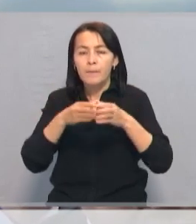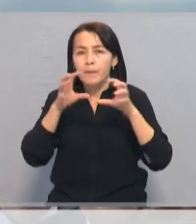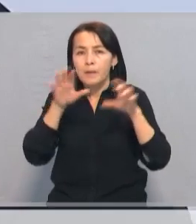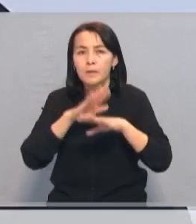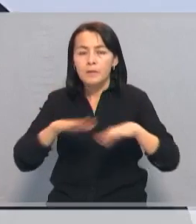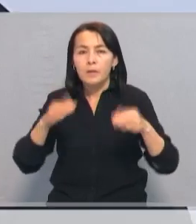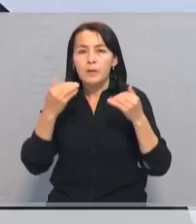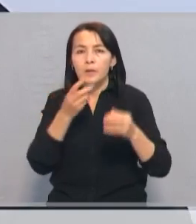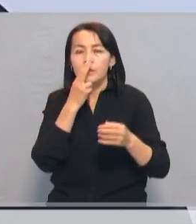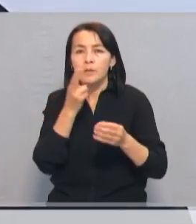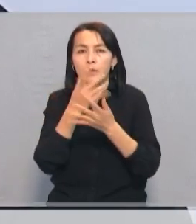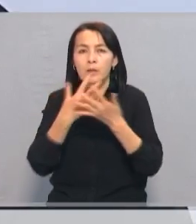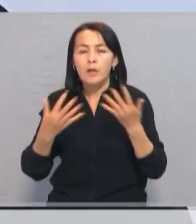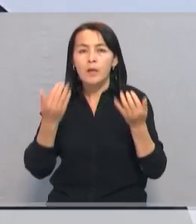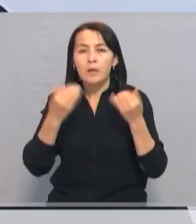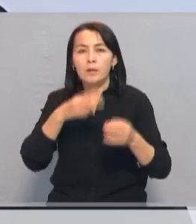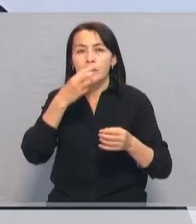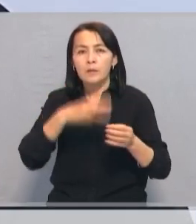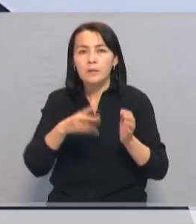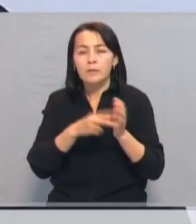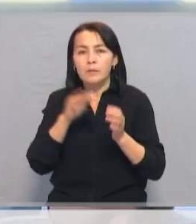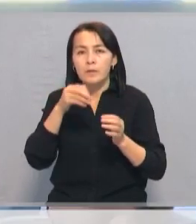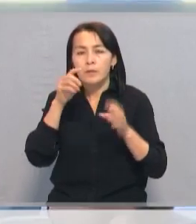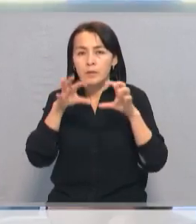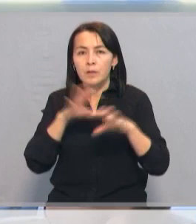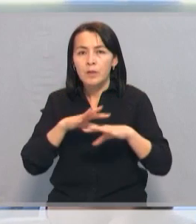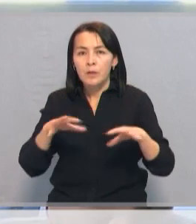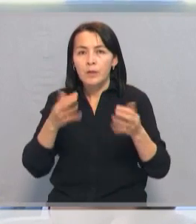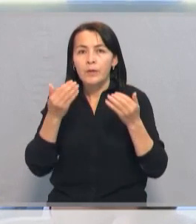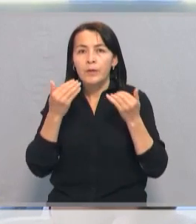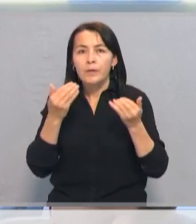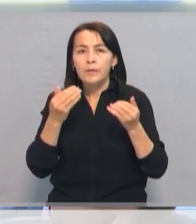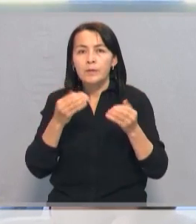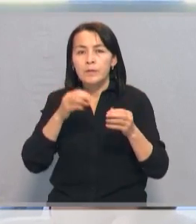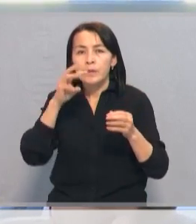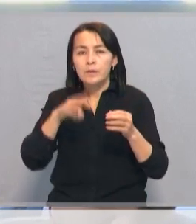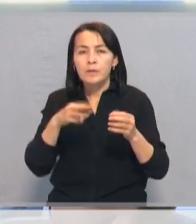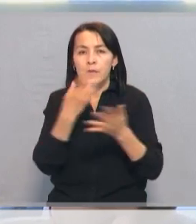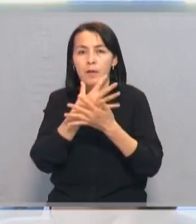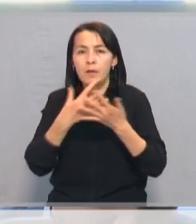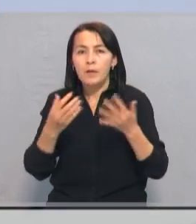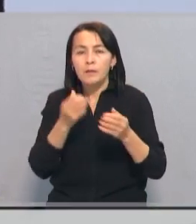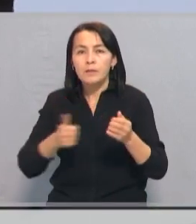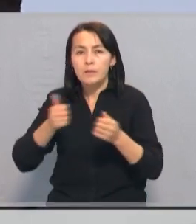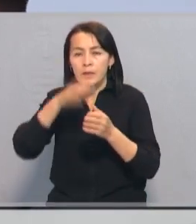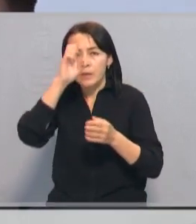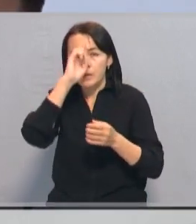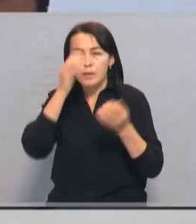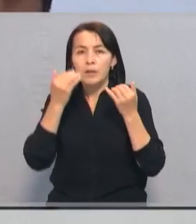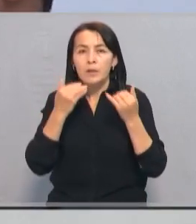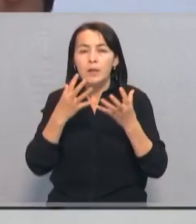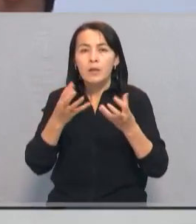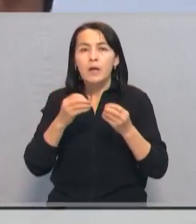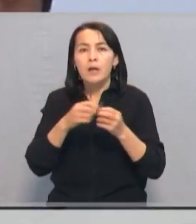незаконным оборотом табака. Выявлено 38 фактов незаконного сбыта горюче-смазочных материалов в соседнюю страну.